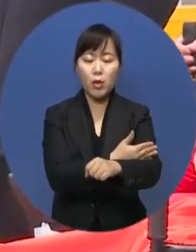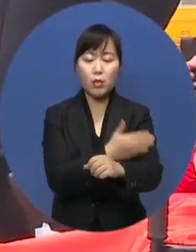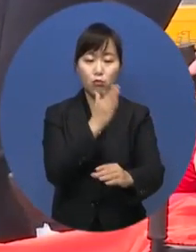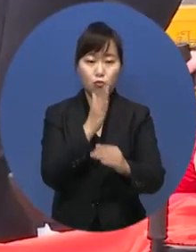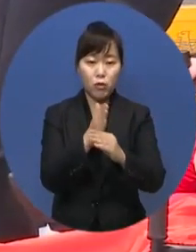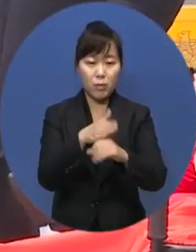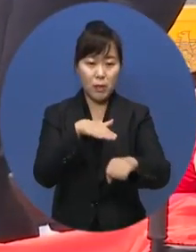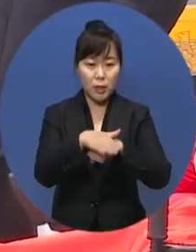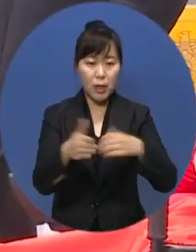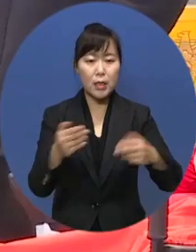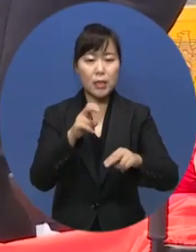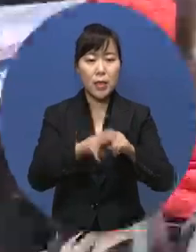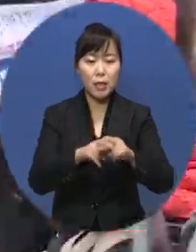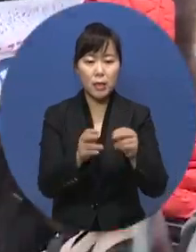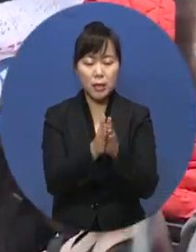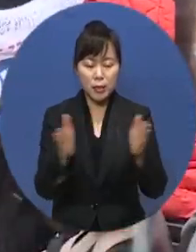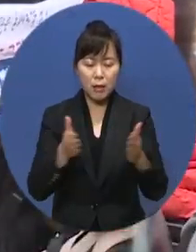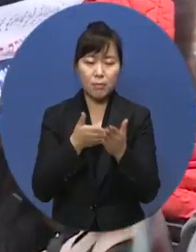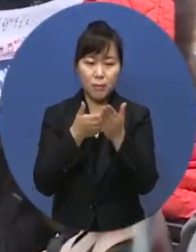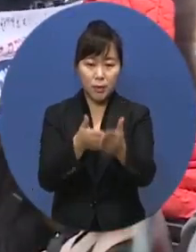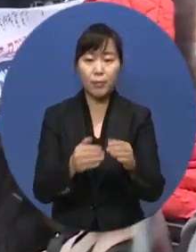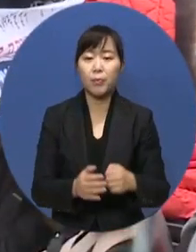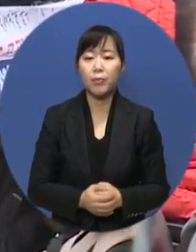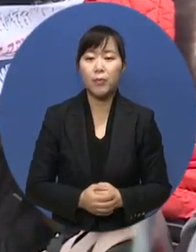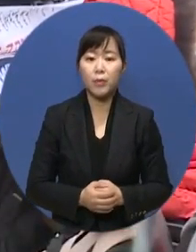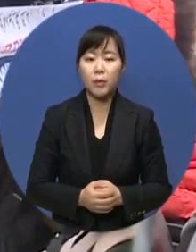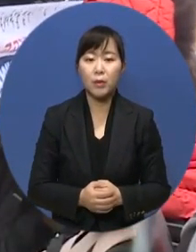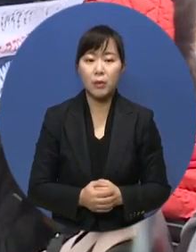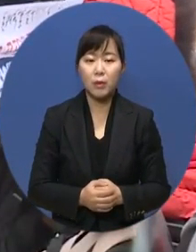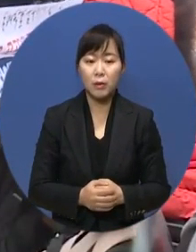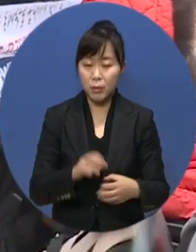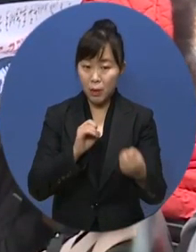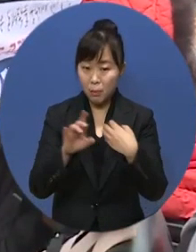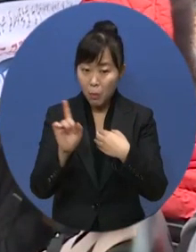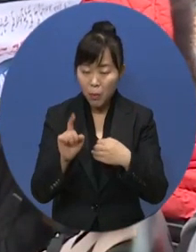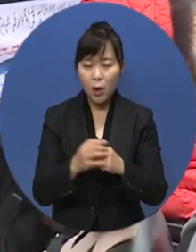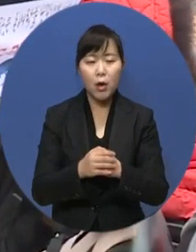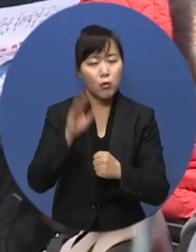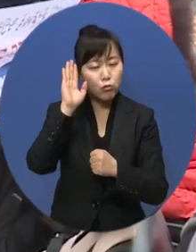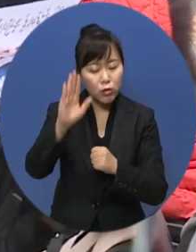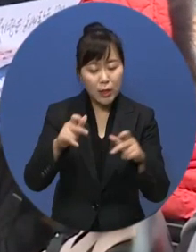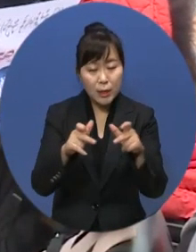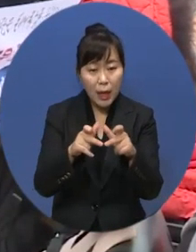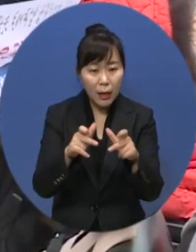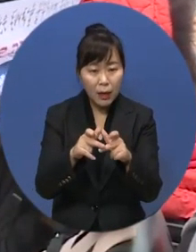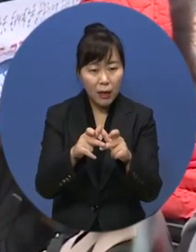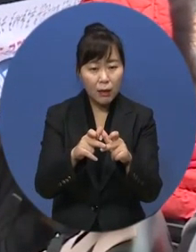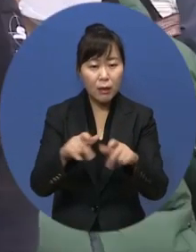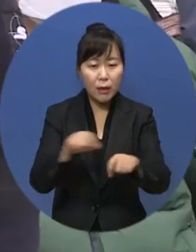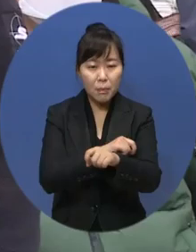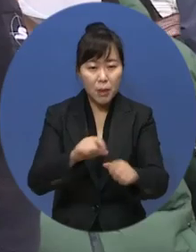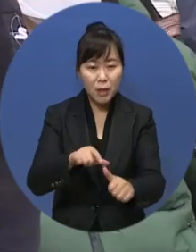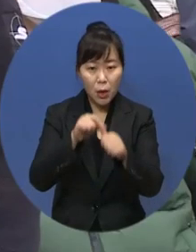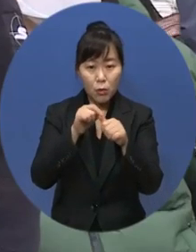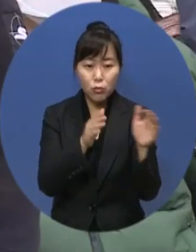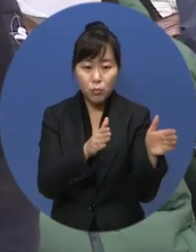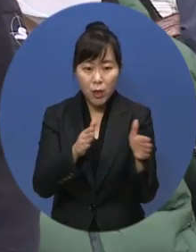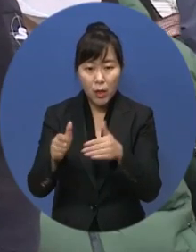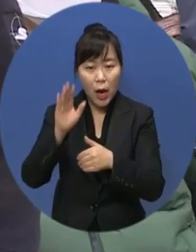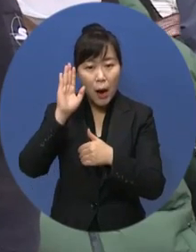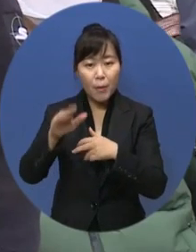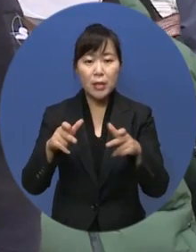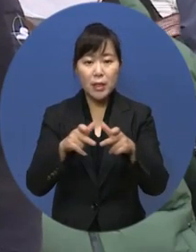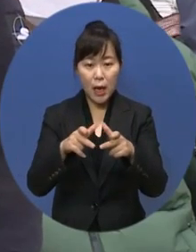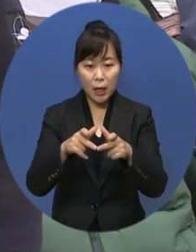등을 요구했습니다. 이에 대해 산업은행은 면담에서 추후 장애인 특별 채용을 마련해 앞으로